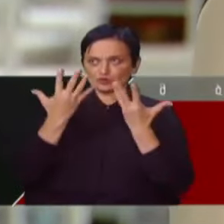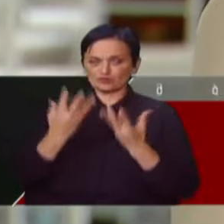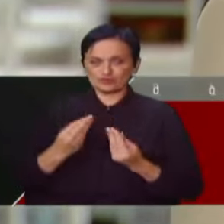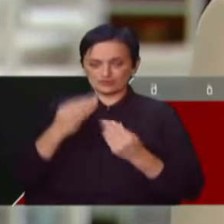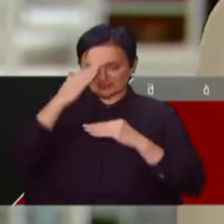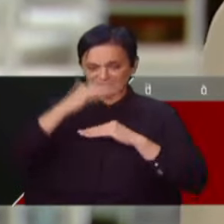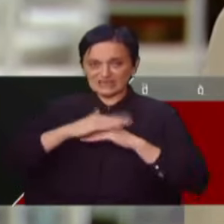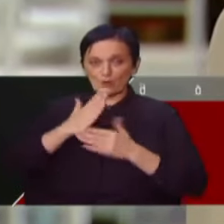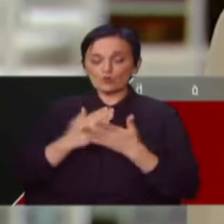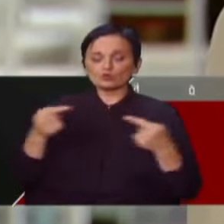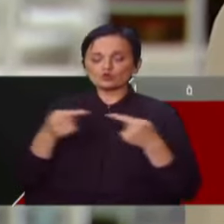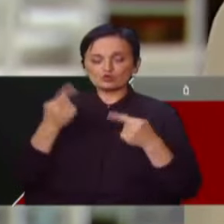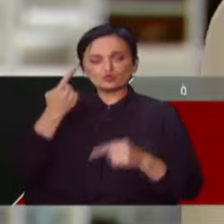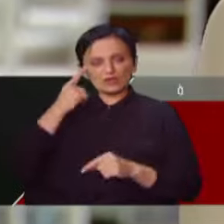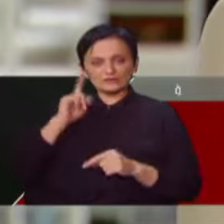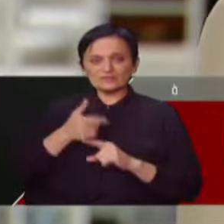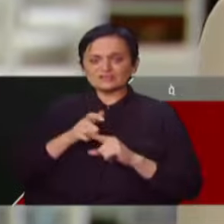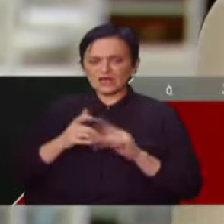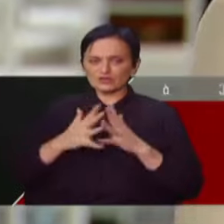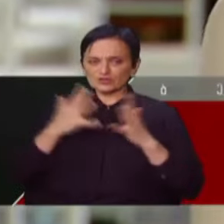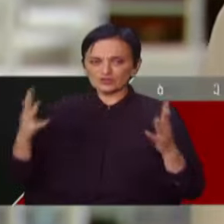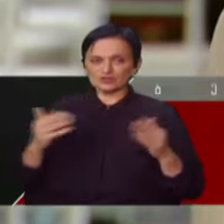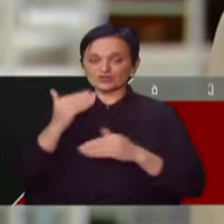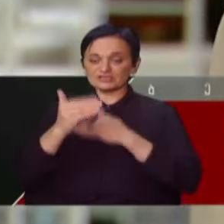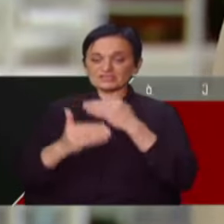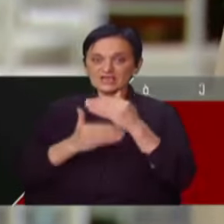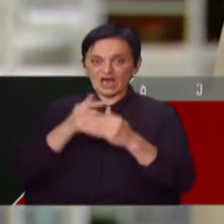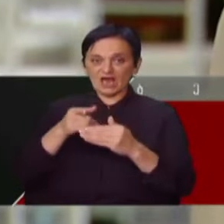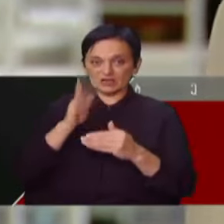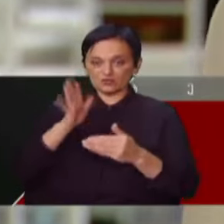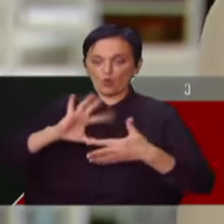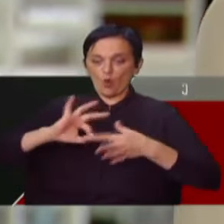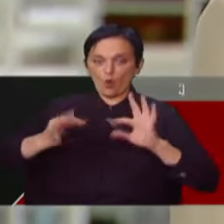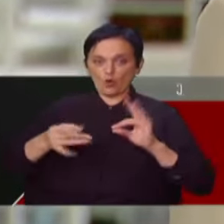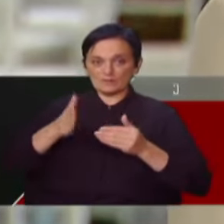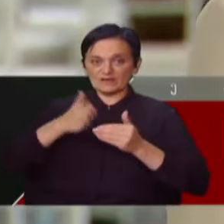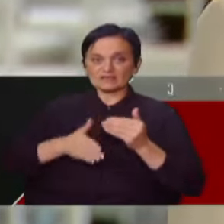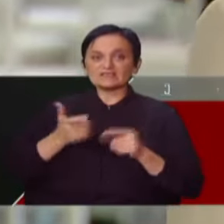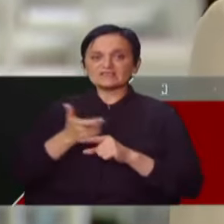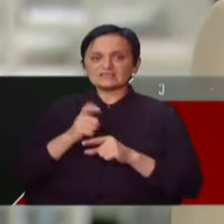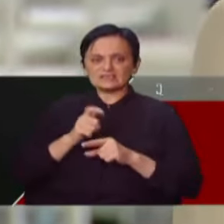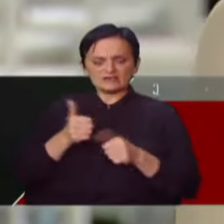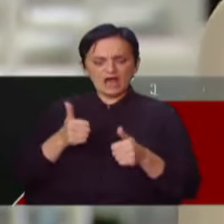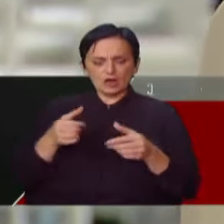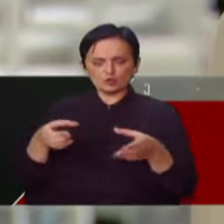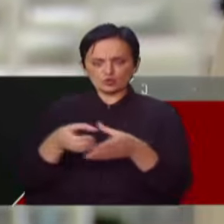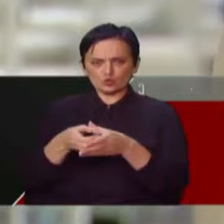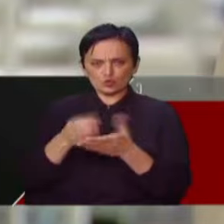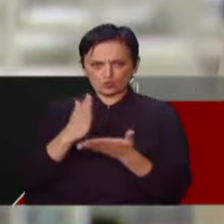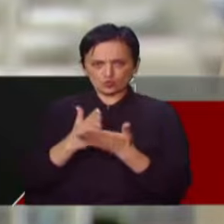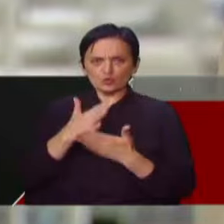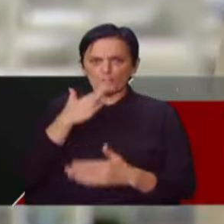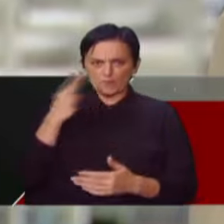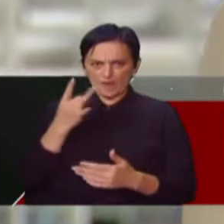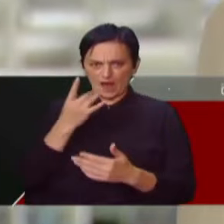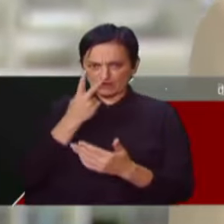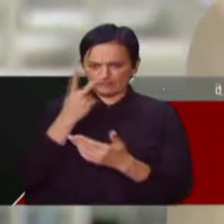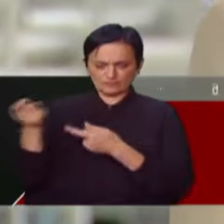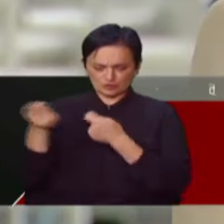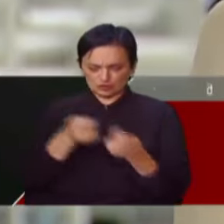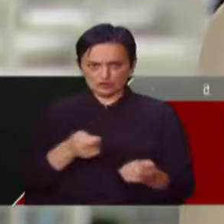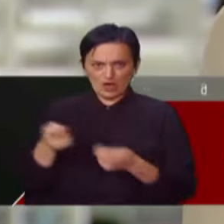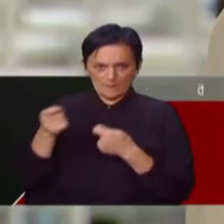საღამო და ზუსტად ვიცი რომ ძალიან დიდი წარმატებით დაგვირგვინდება ოლიმპიადა, რადგან ძალიან კარგი გუნდი ყავს, უკვე არაერთხელ